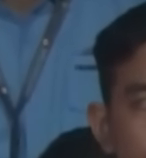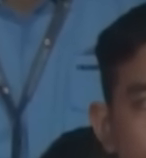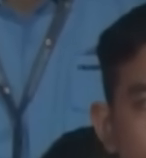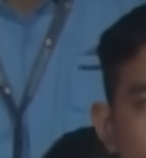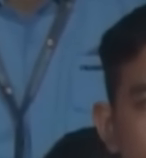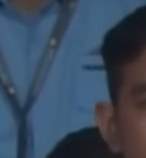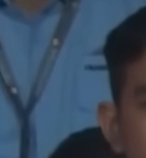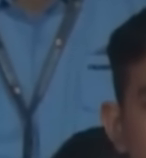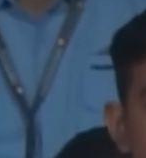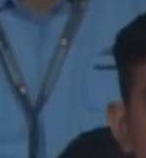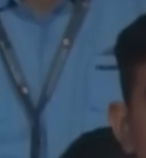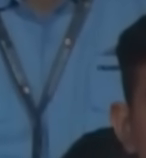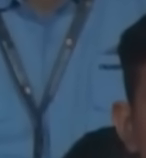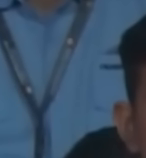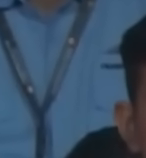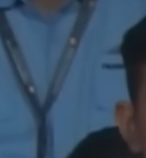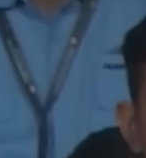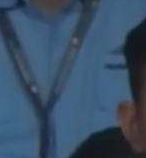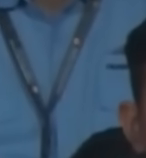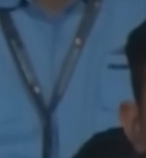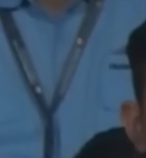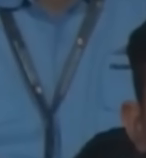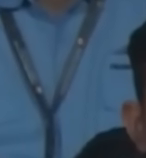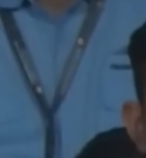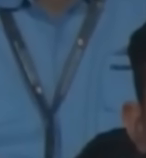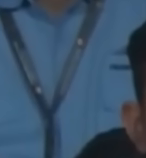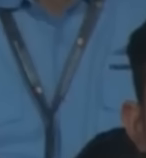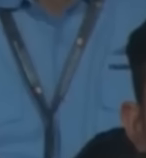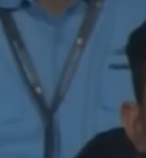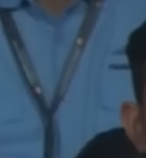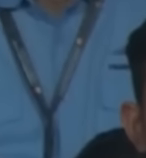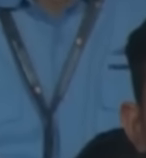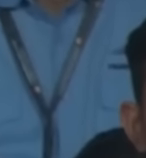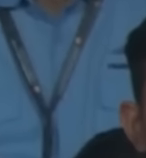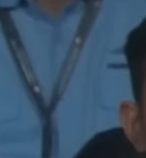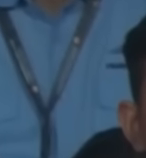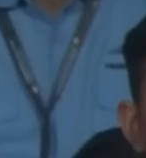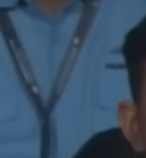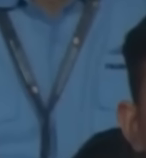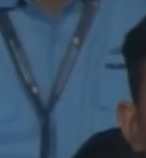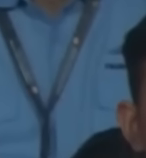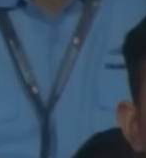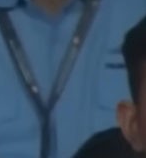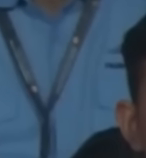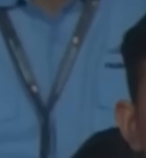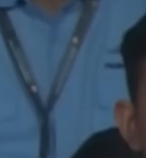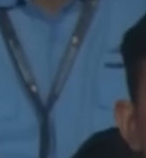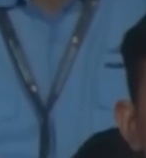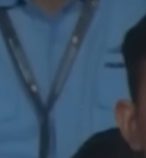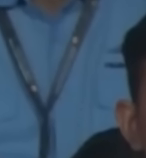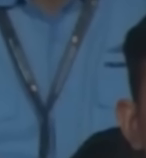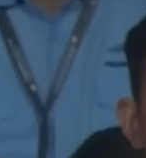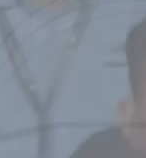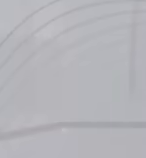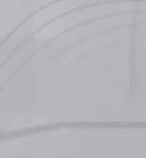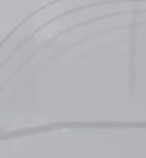ee anggaran DKI setahun sekitar 80t jumlah penduduk